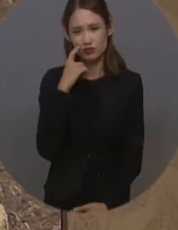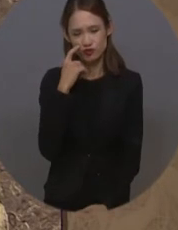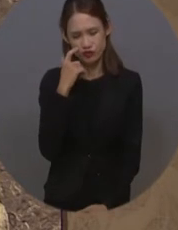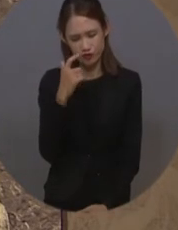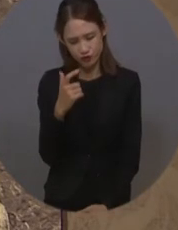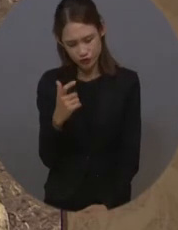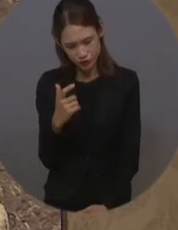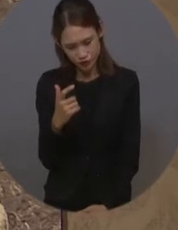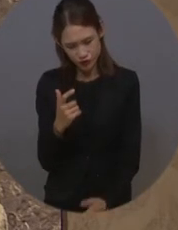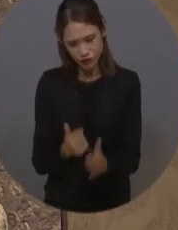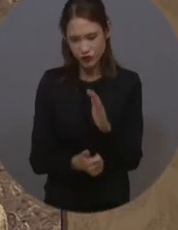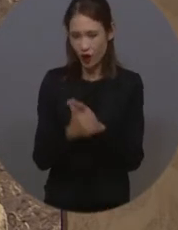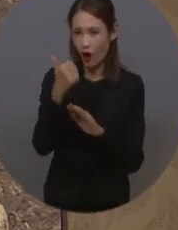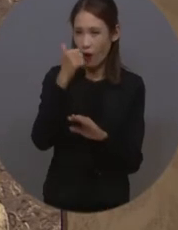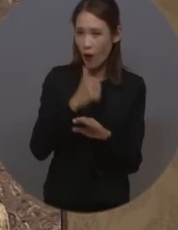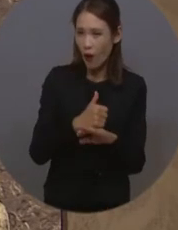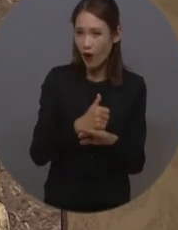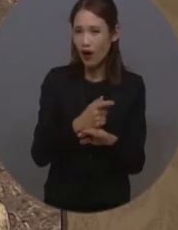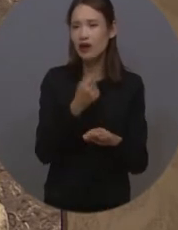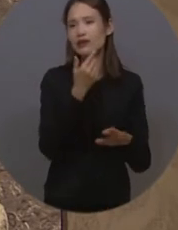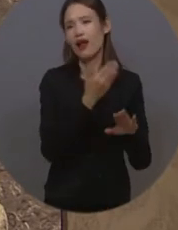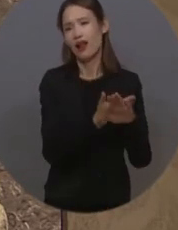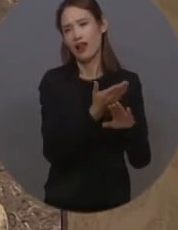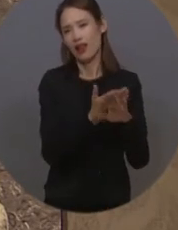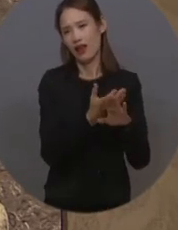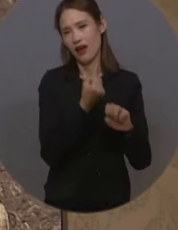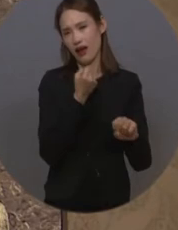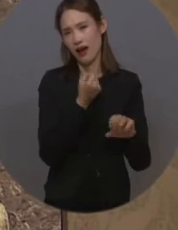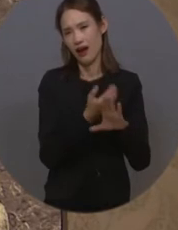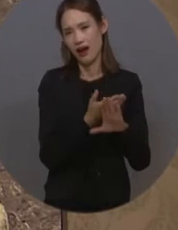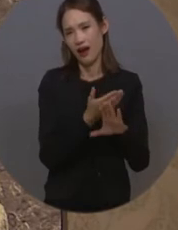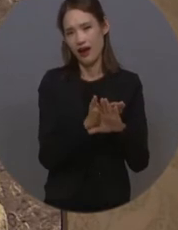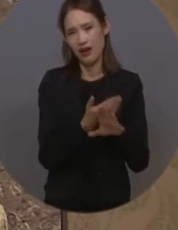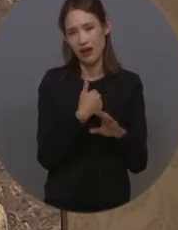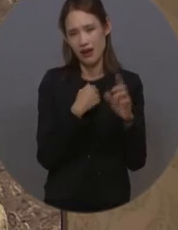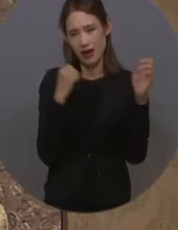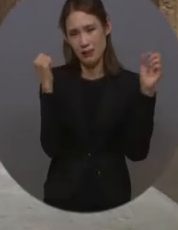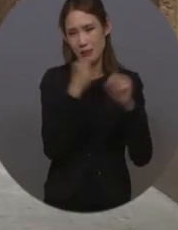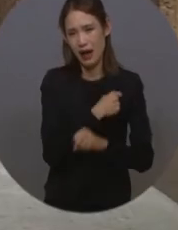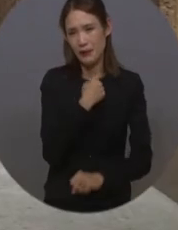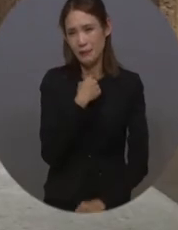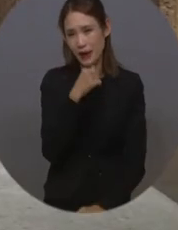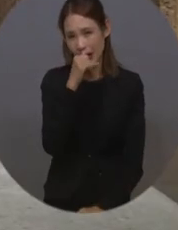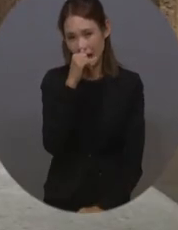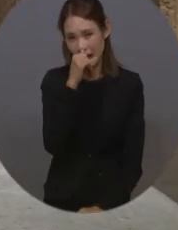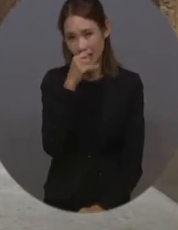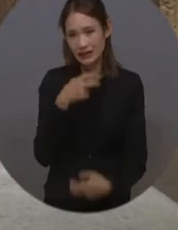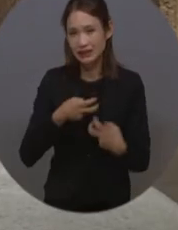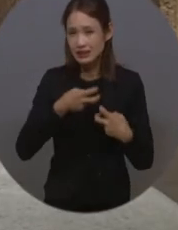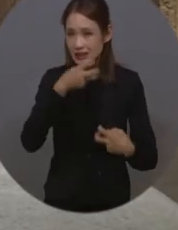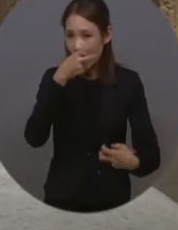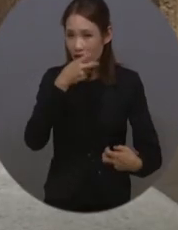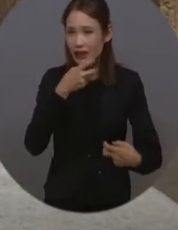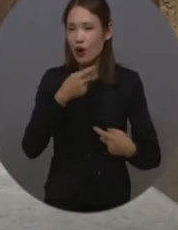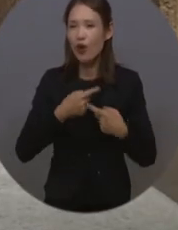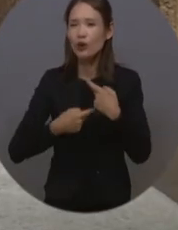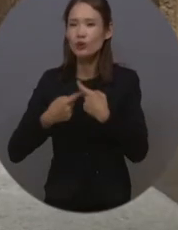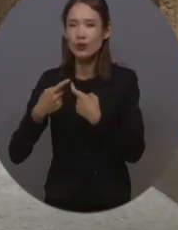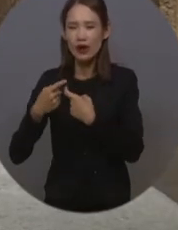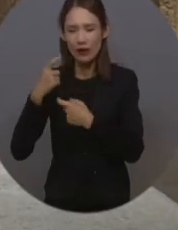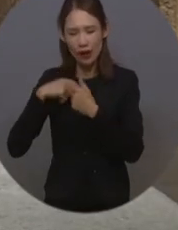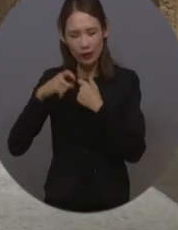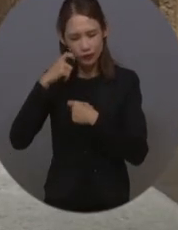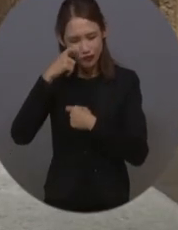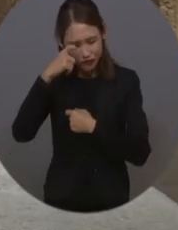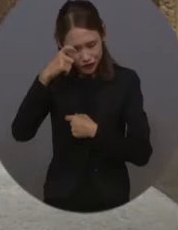또 성공은 또 다른 문제란 말이죠. 그렇죠. 제가 해봤잖아요. 한번 망해봤잖아요. 원래 다이어트보다 유지어트가 더 힘들다고